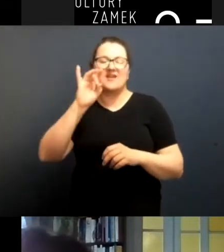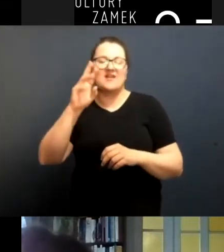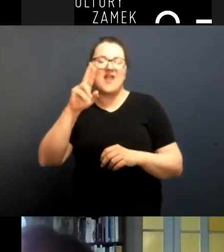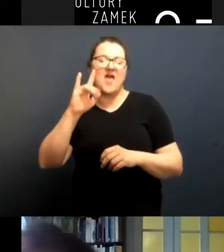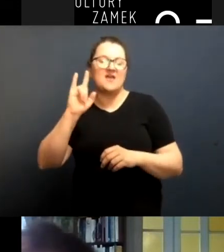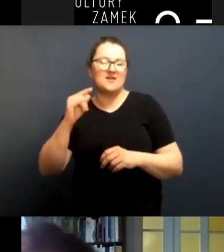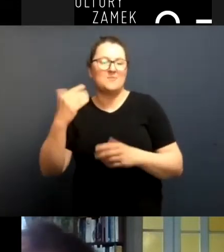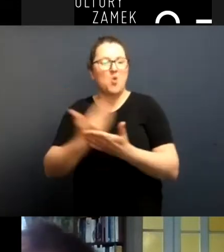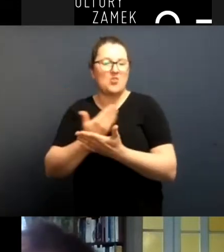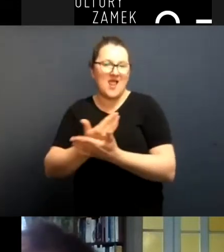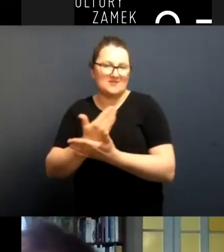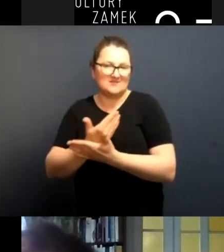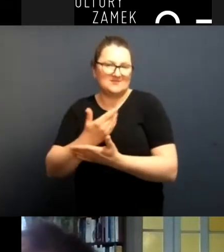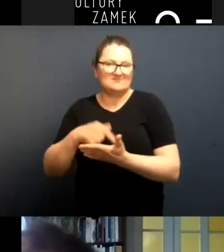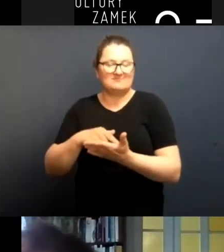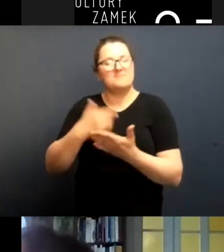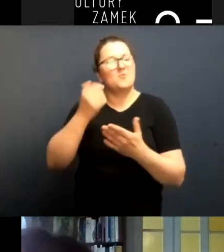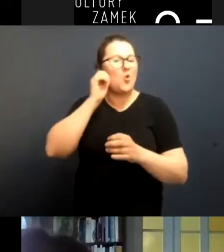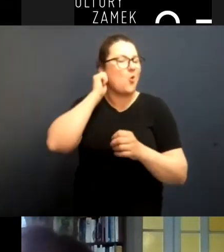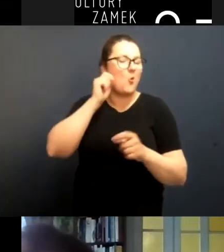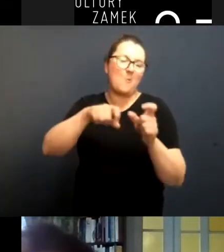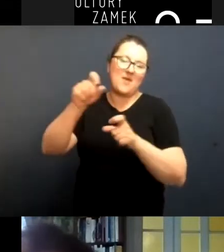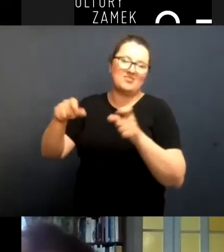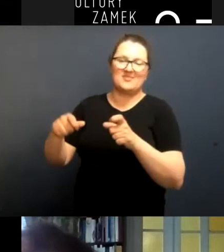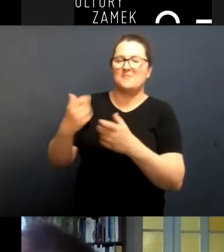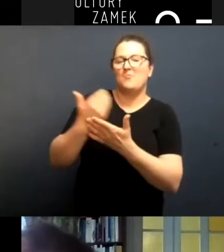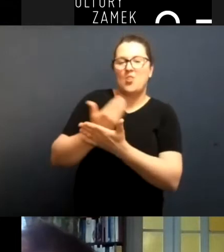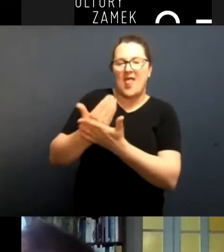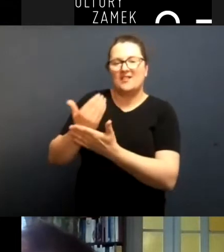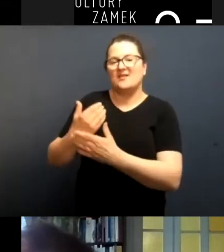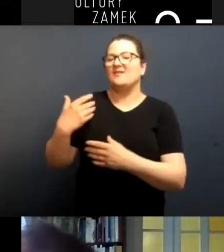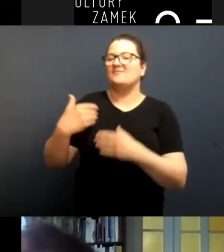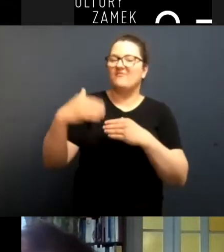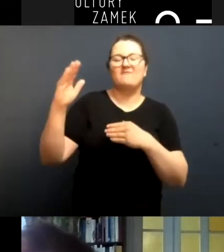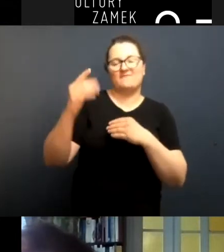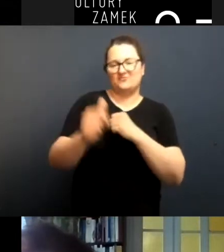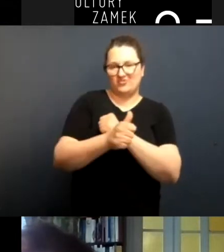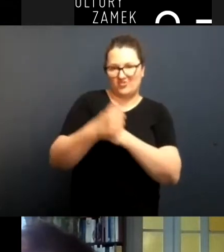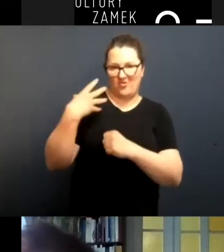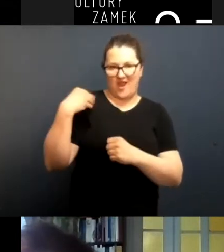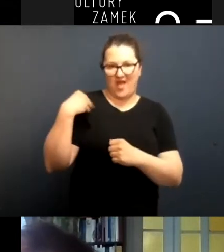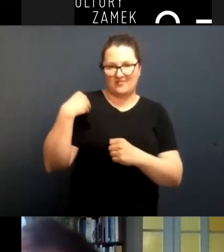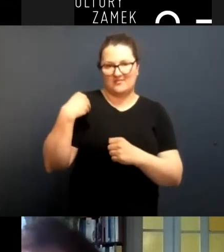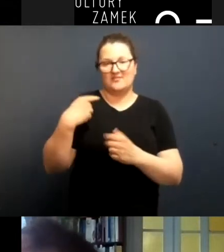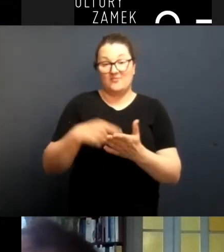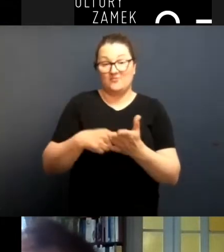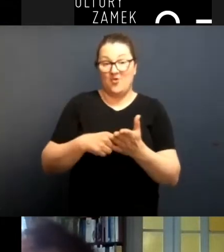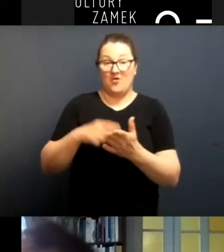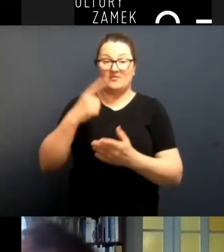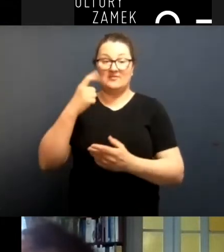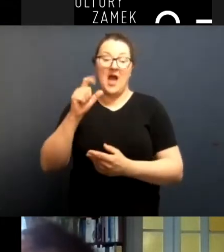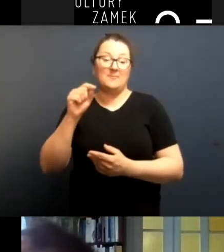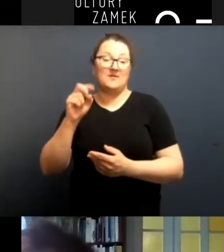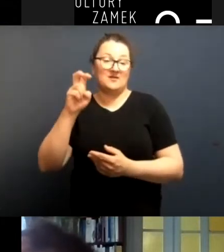głównie kobiety, które skończyły właściwie 65+. Tutaj na slajdzie mamy Daphne Self, która jest ikoną